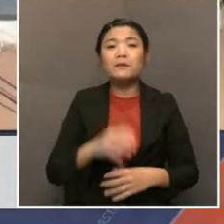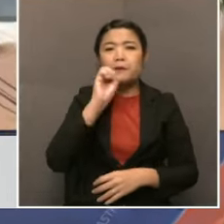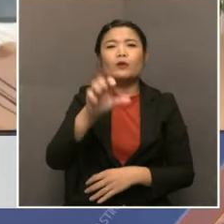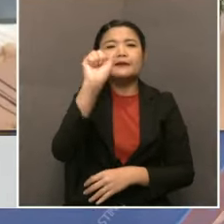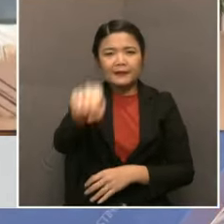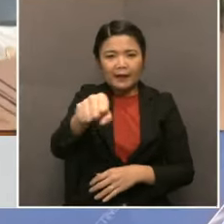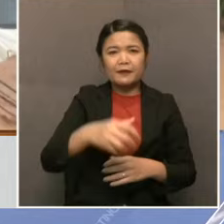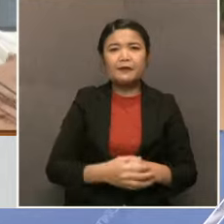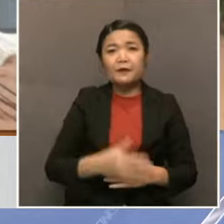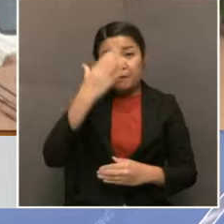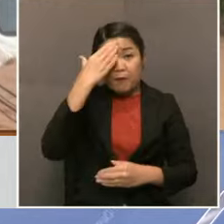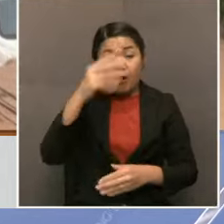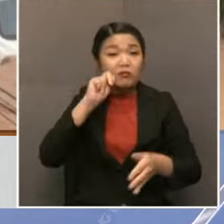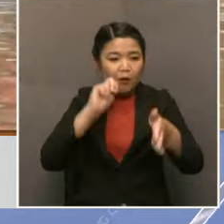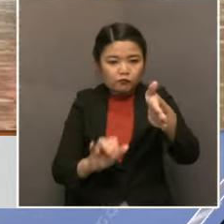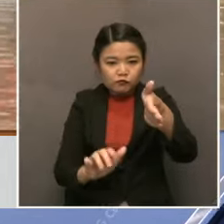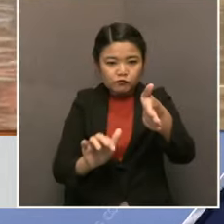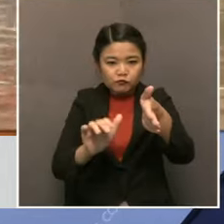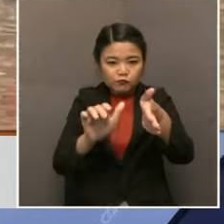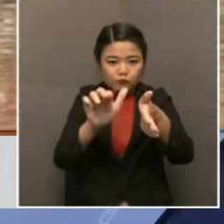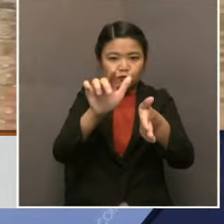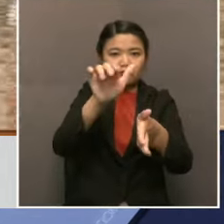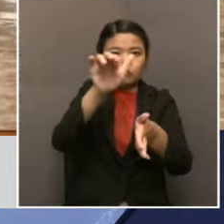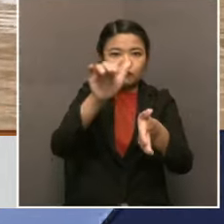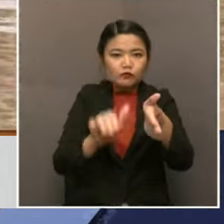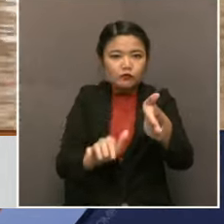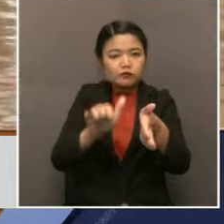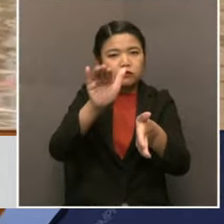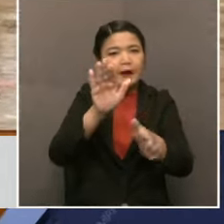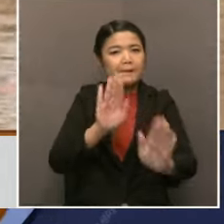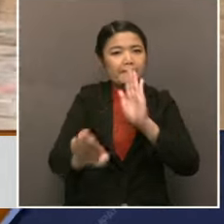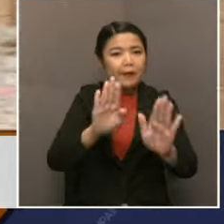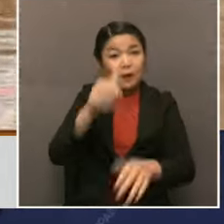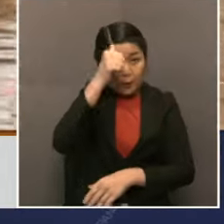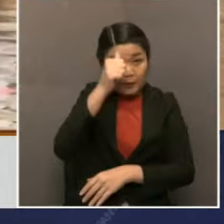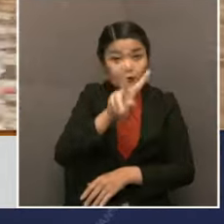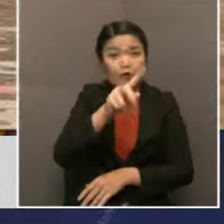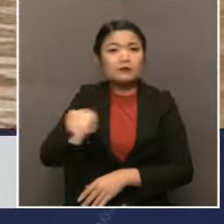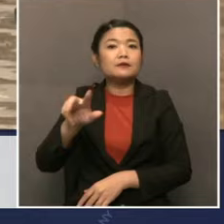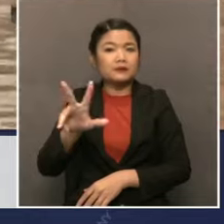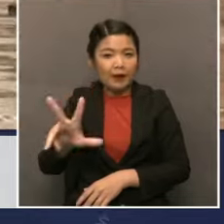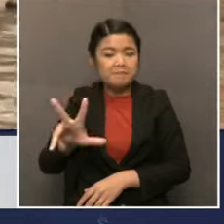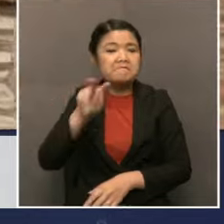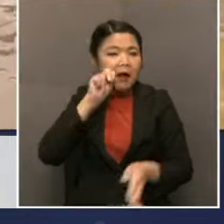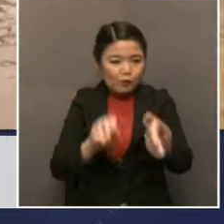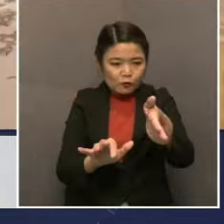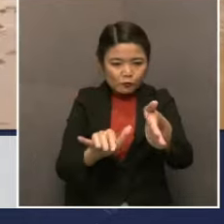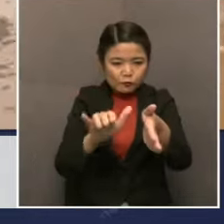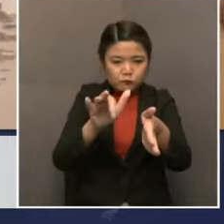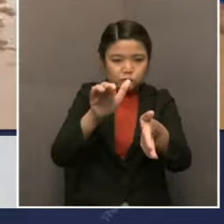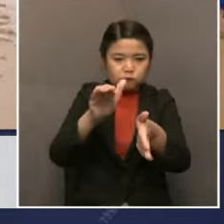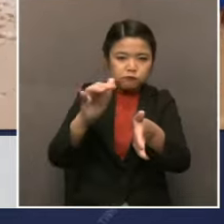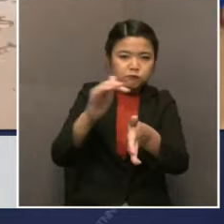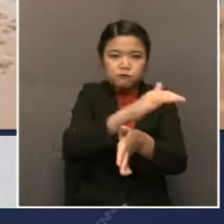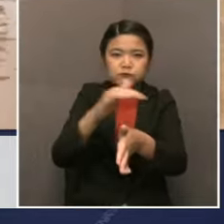ะว่าแนวน้มสูสุ ในหนาจะอีกประมาณ 2-3 วนนี้ครัตัน้ำนน่จะส classe สุแล้วก็น่าจะเริม